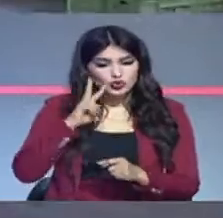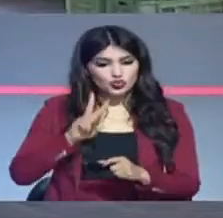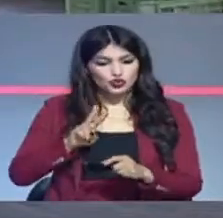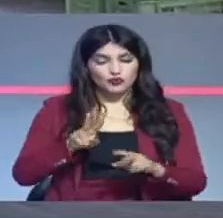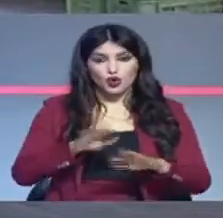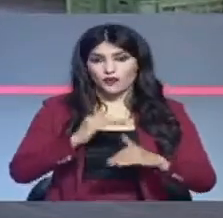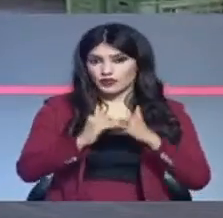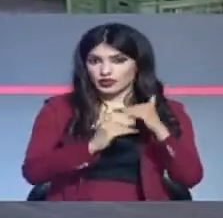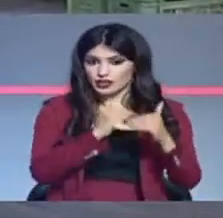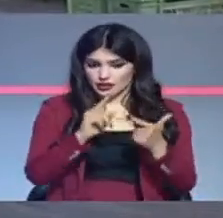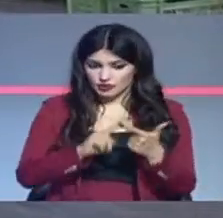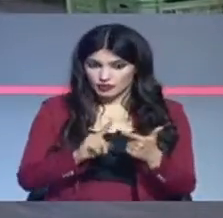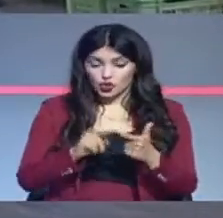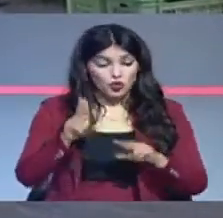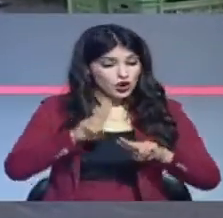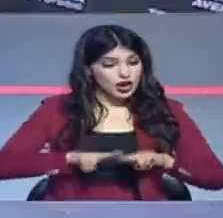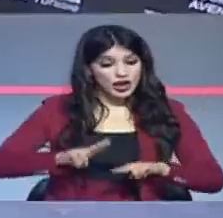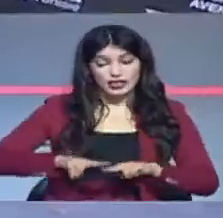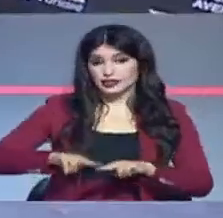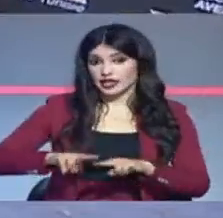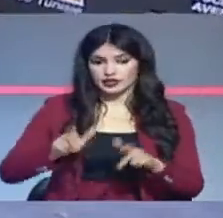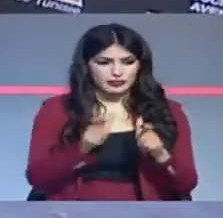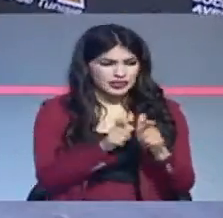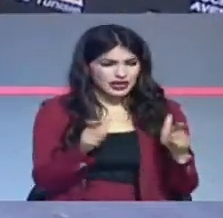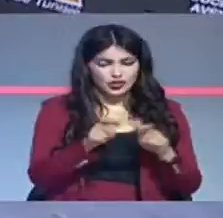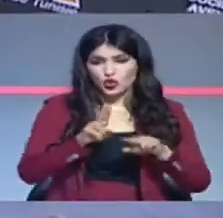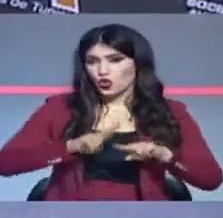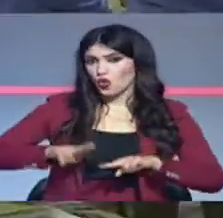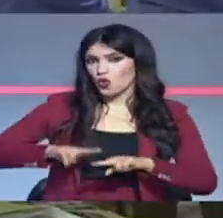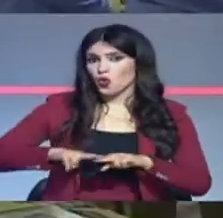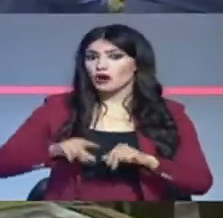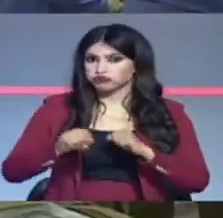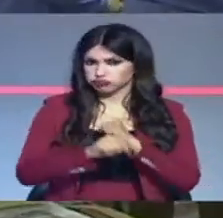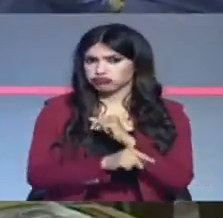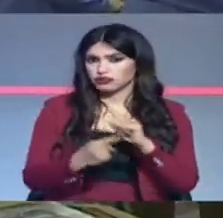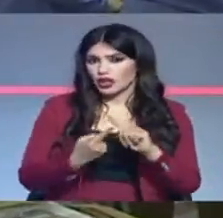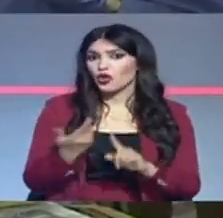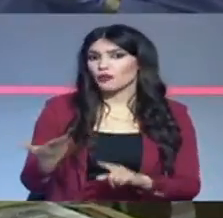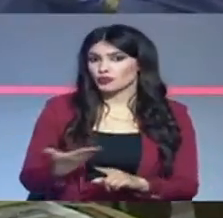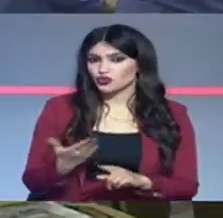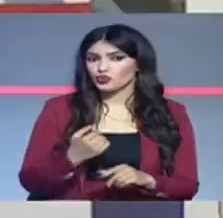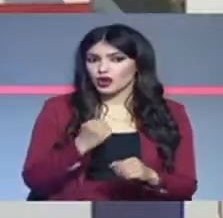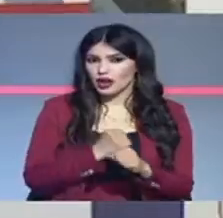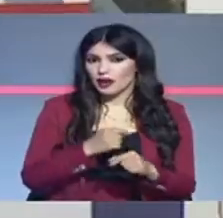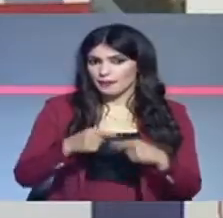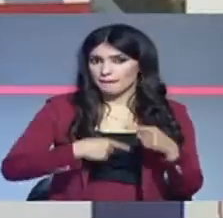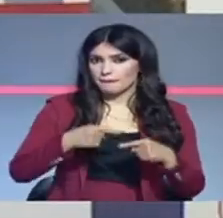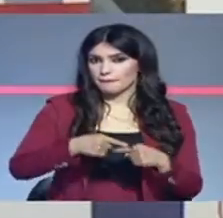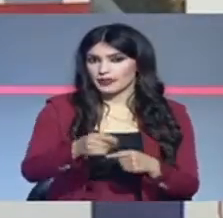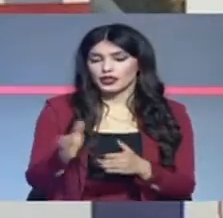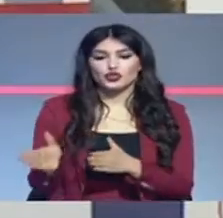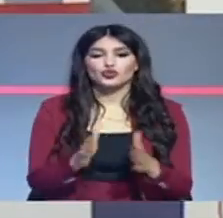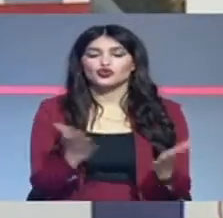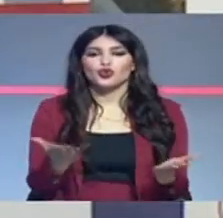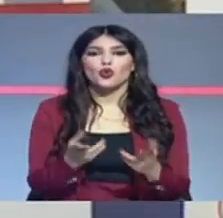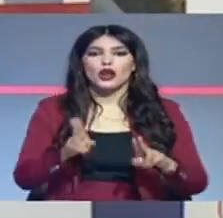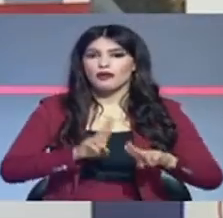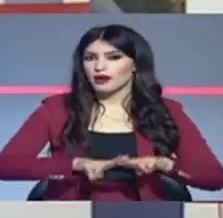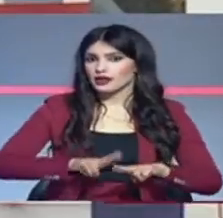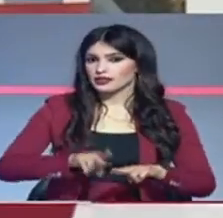للتنميه والدخول في الاصلاحات الهيكليه والجوهريه التي يحتاجها هذا المنوال مع ال اصبحت هذه